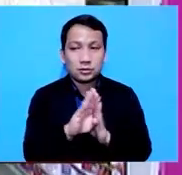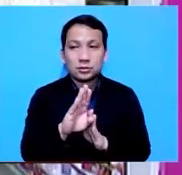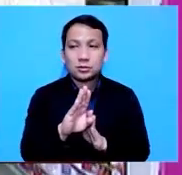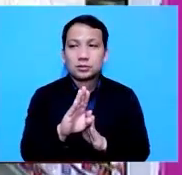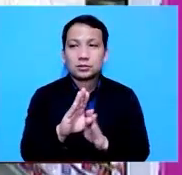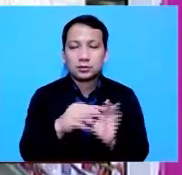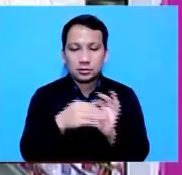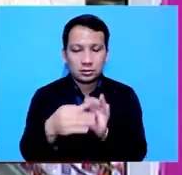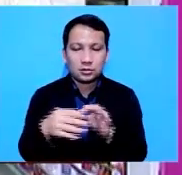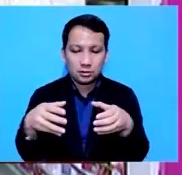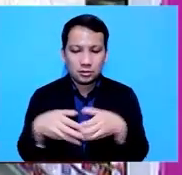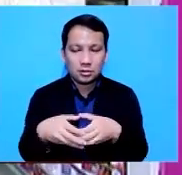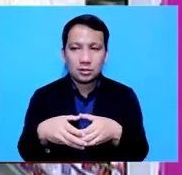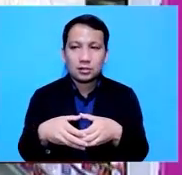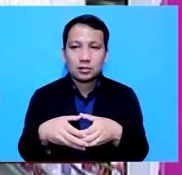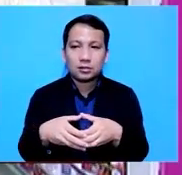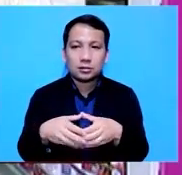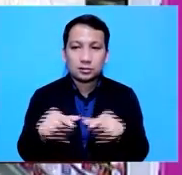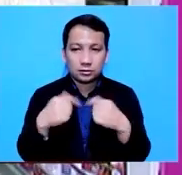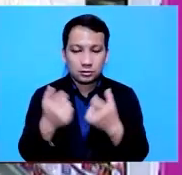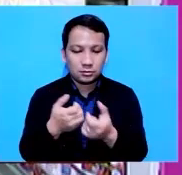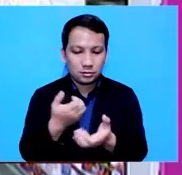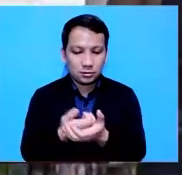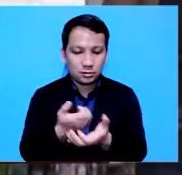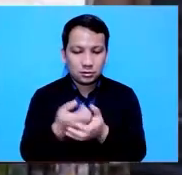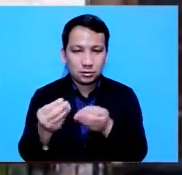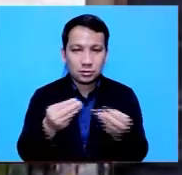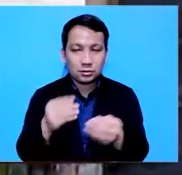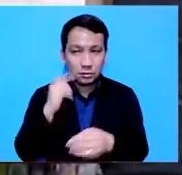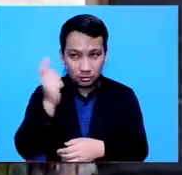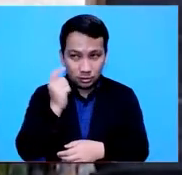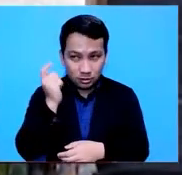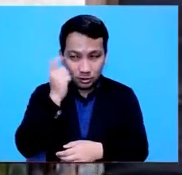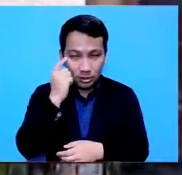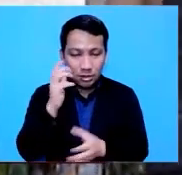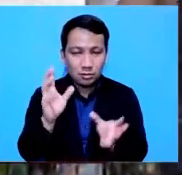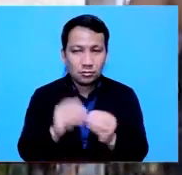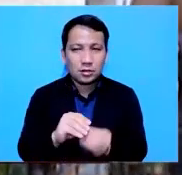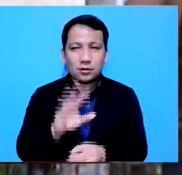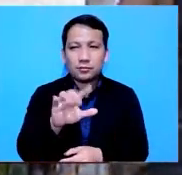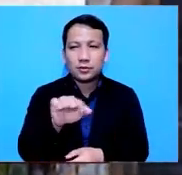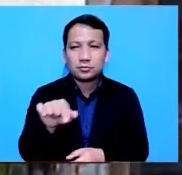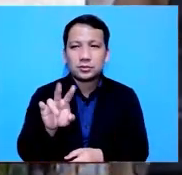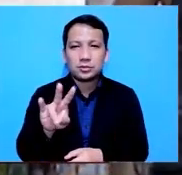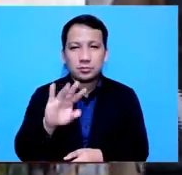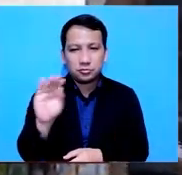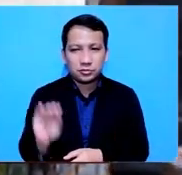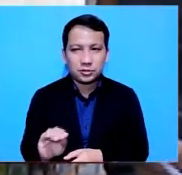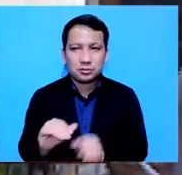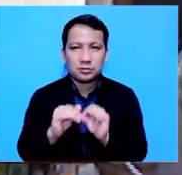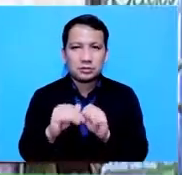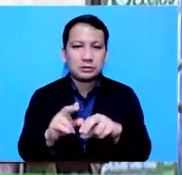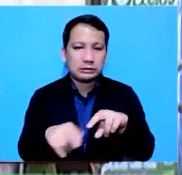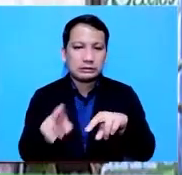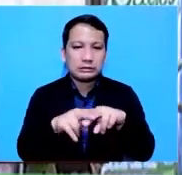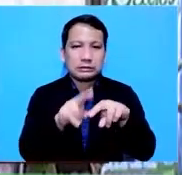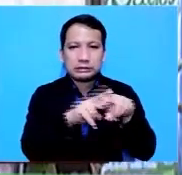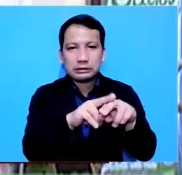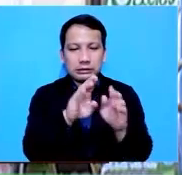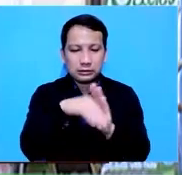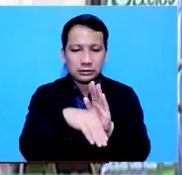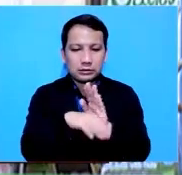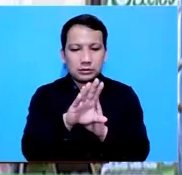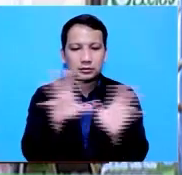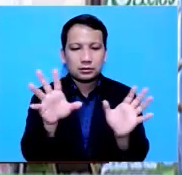Committee na binubuo ng economic managers ng gobyerno, nasa 5-7% ang tinatayang inflation sa kabuuan